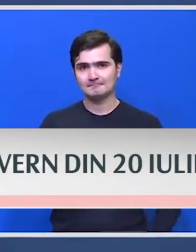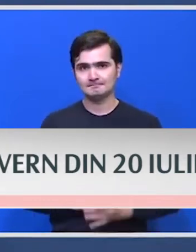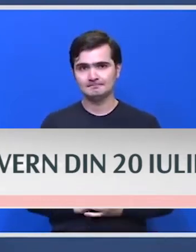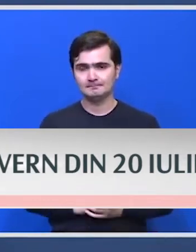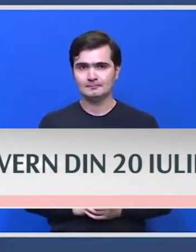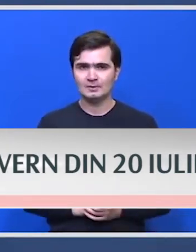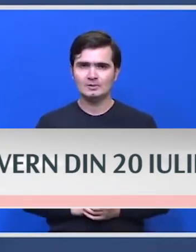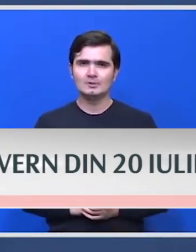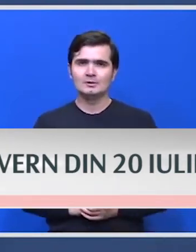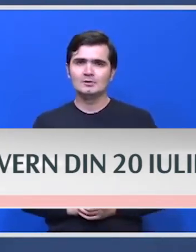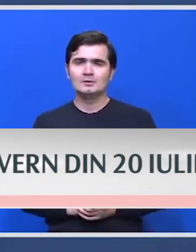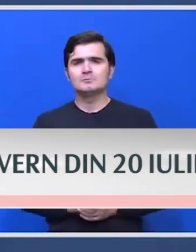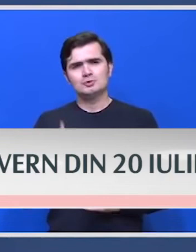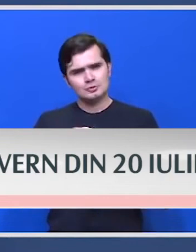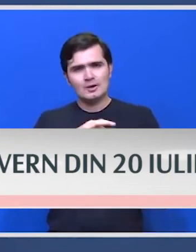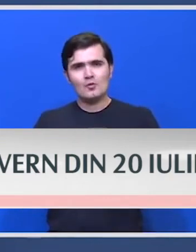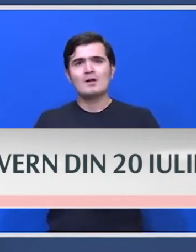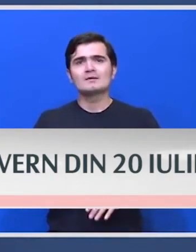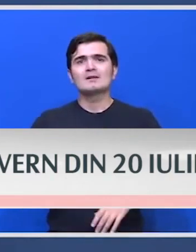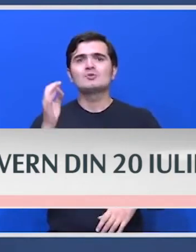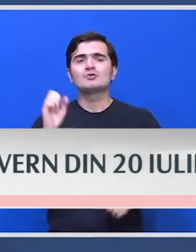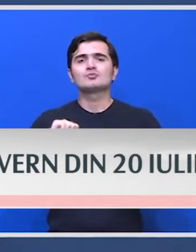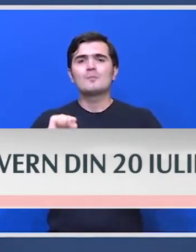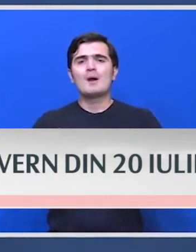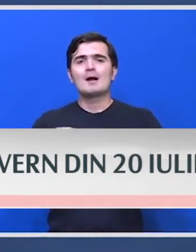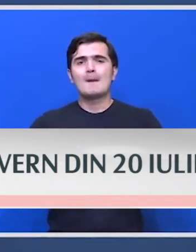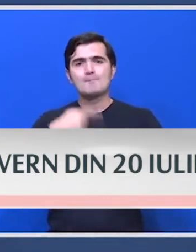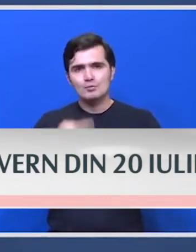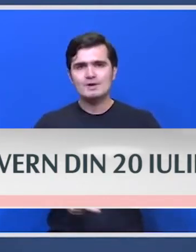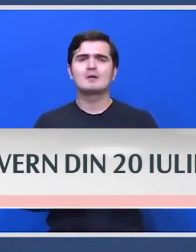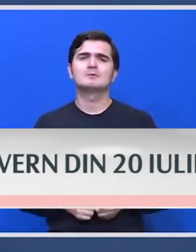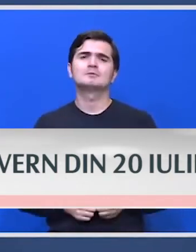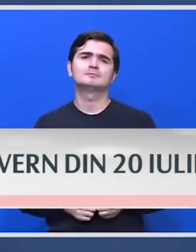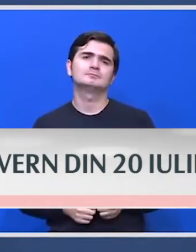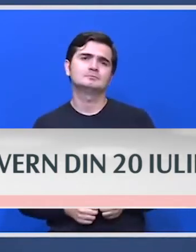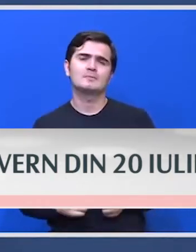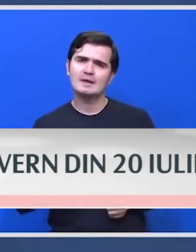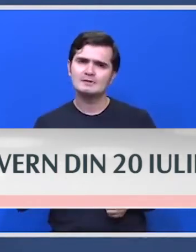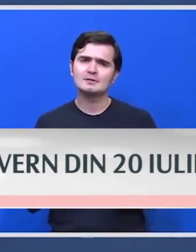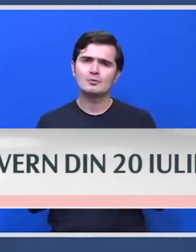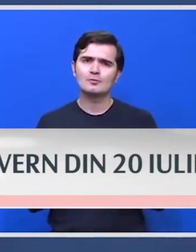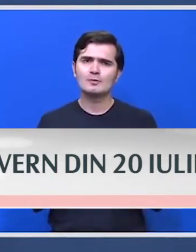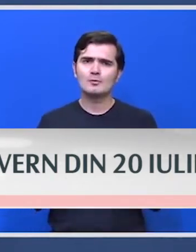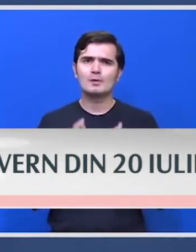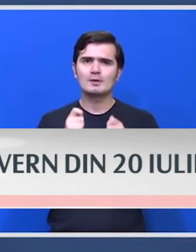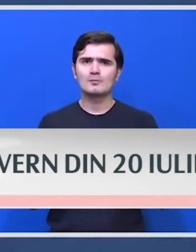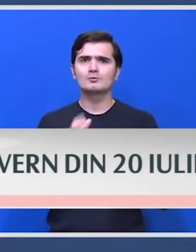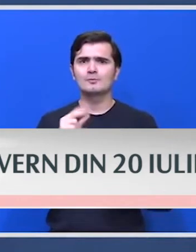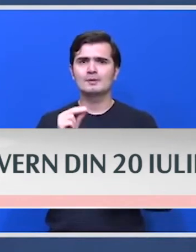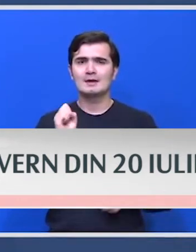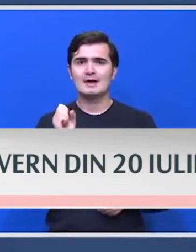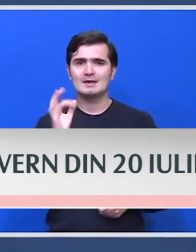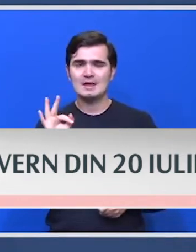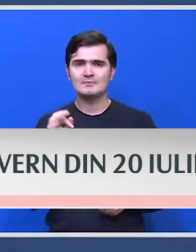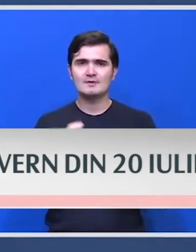cu recomandările specialiștilor Băncii Mondiale, cu raportul de PSF, instrumentul